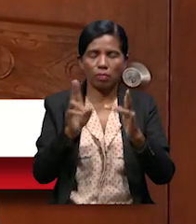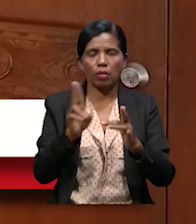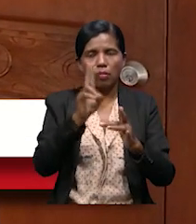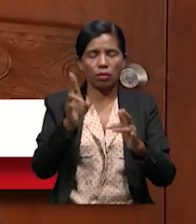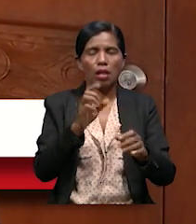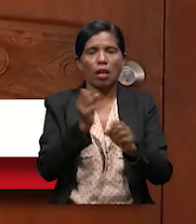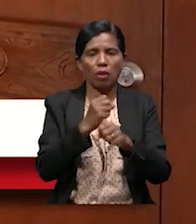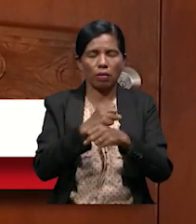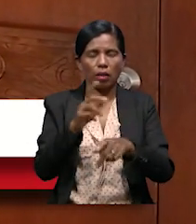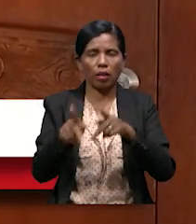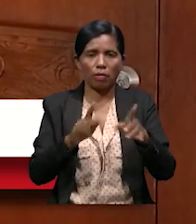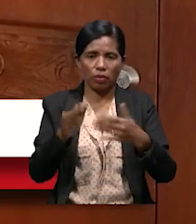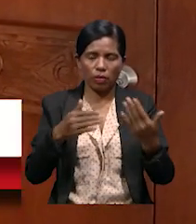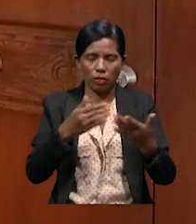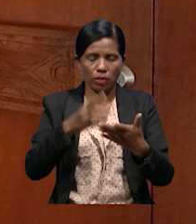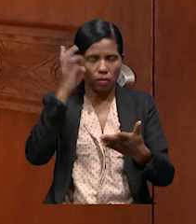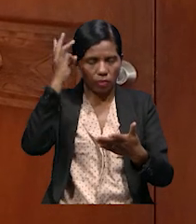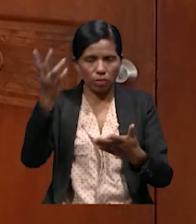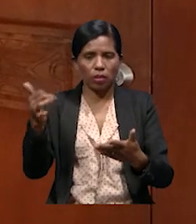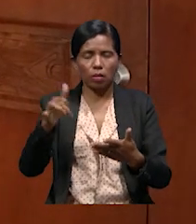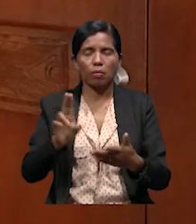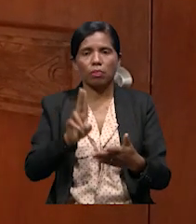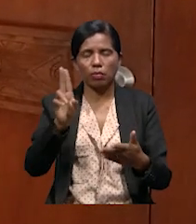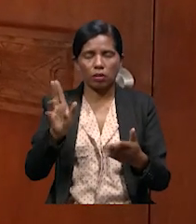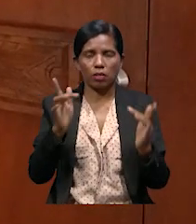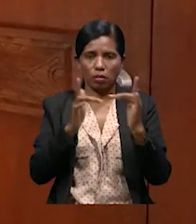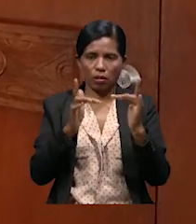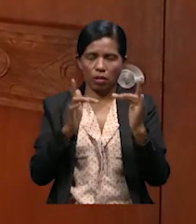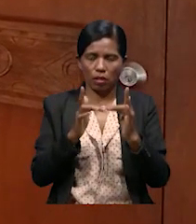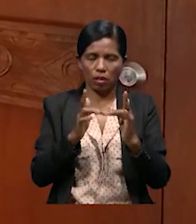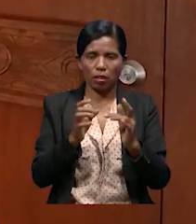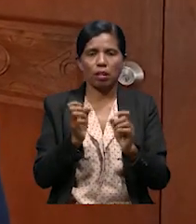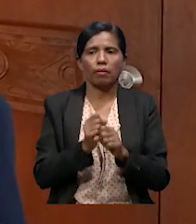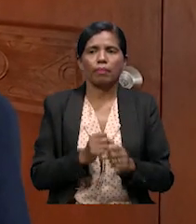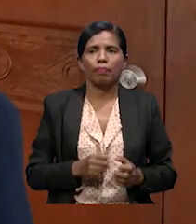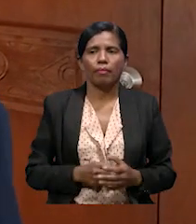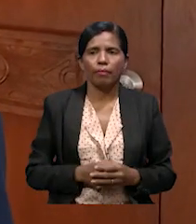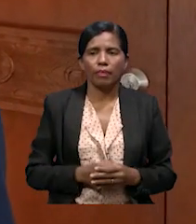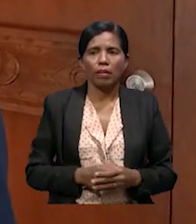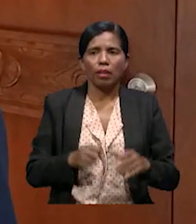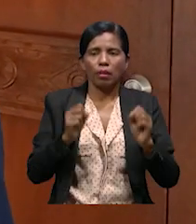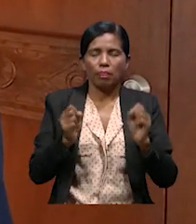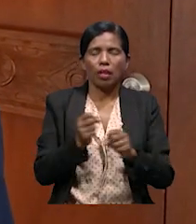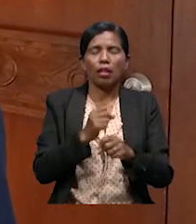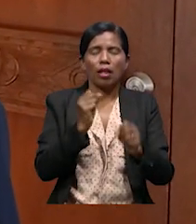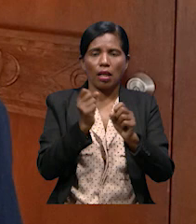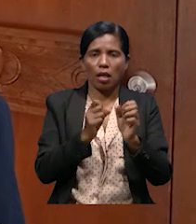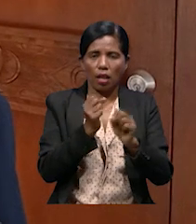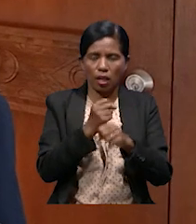sama mbak, siran itu nak afetan. Atau, beli kalau reklamasi